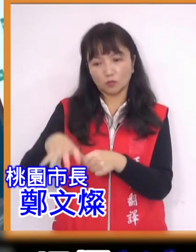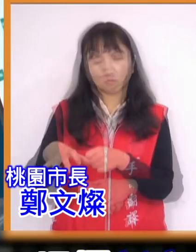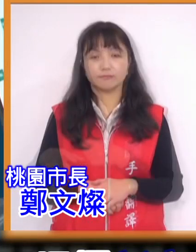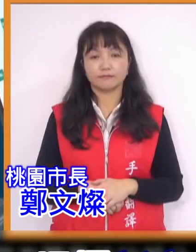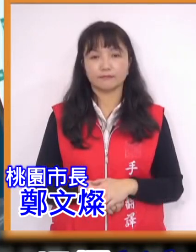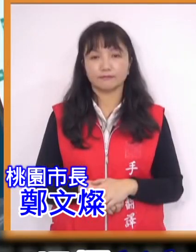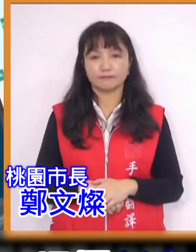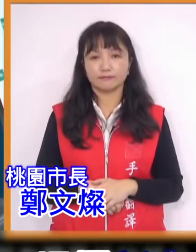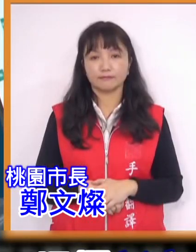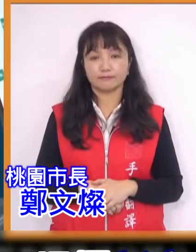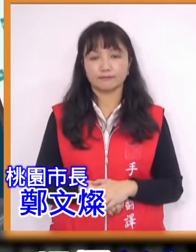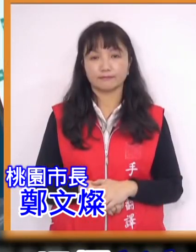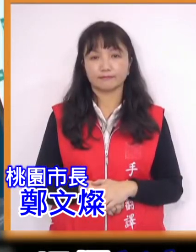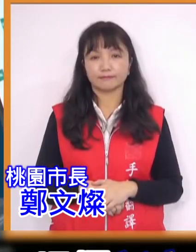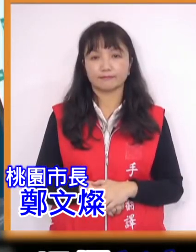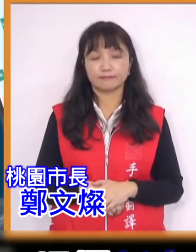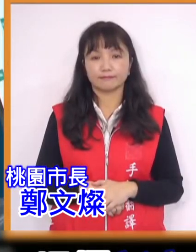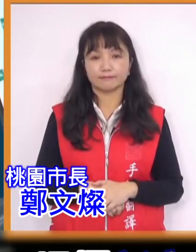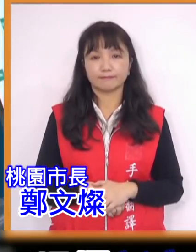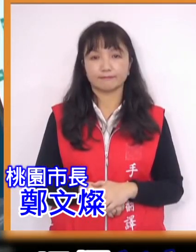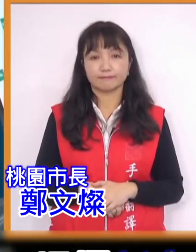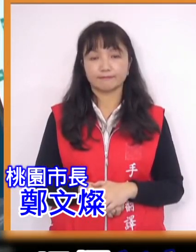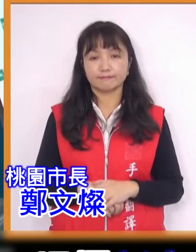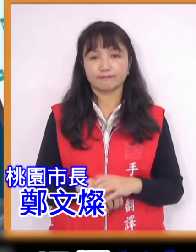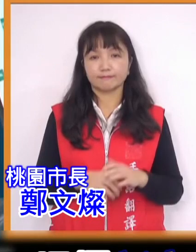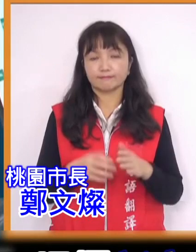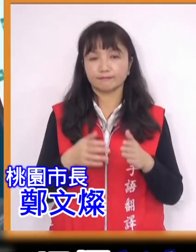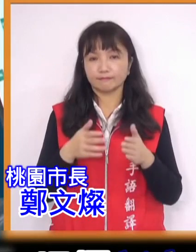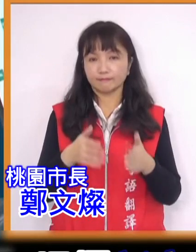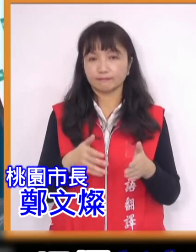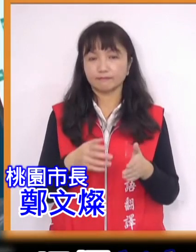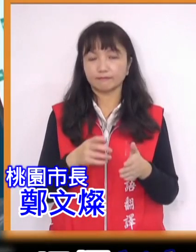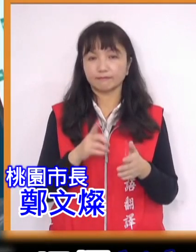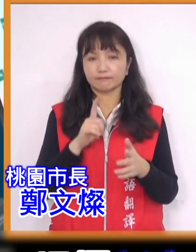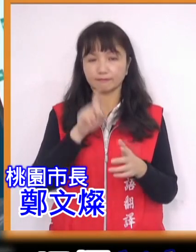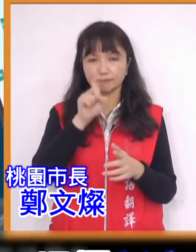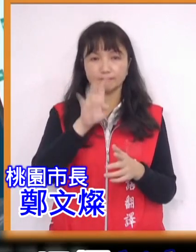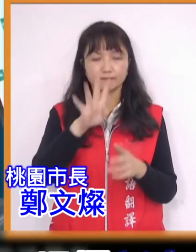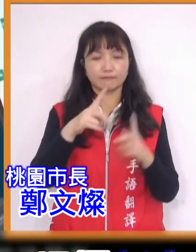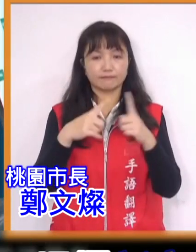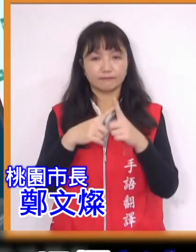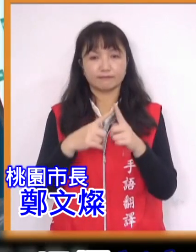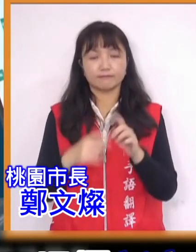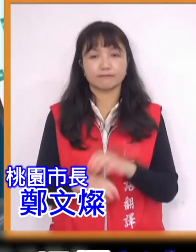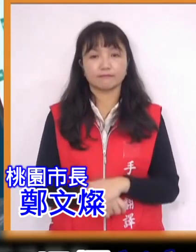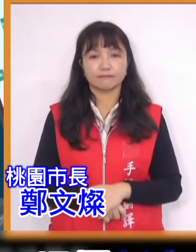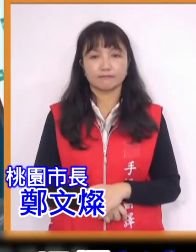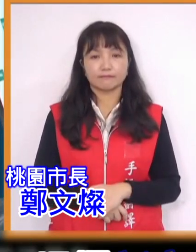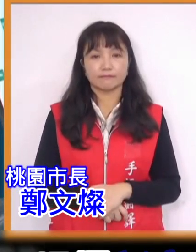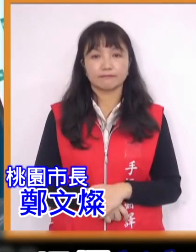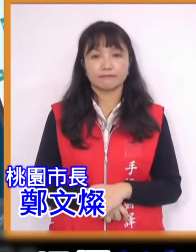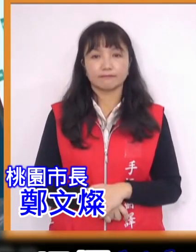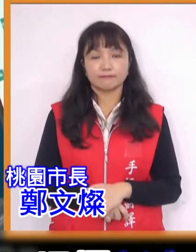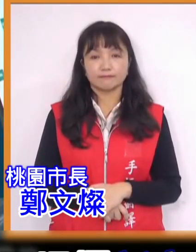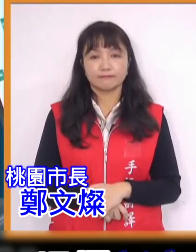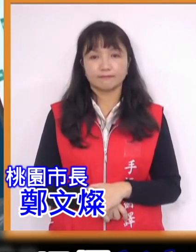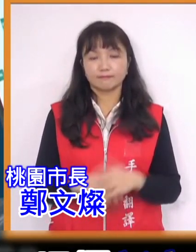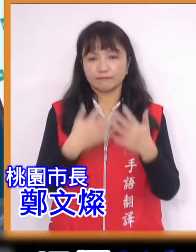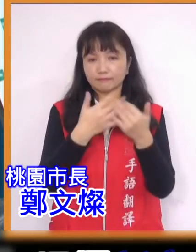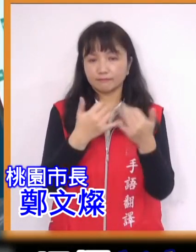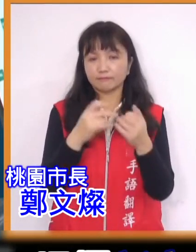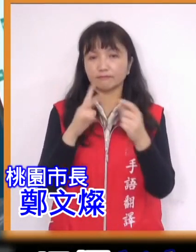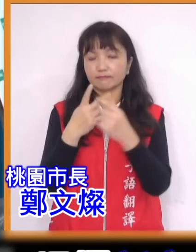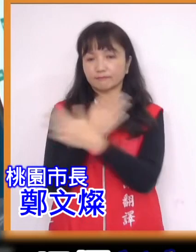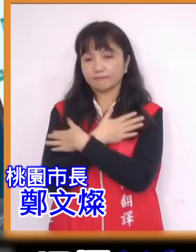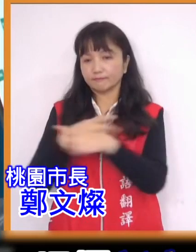位。目前这个有14位，那么学生或者